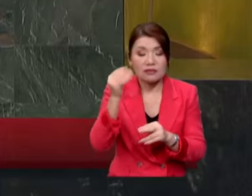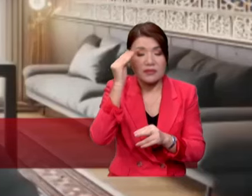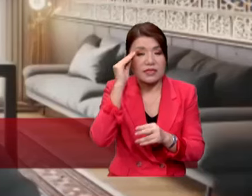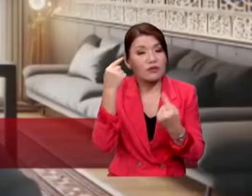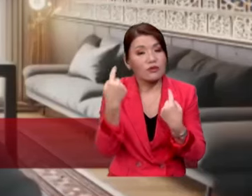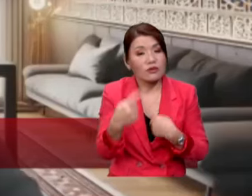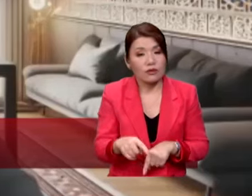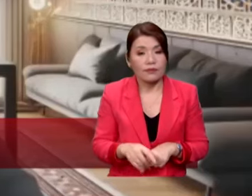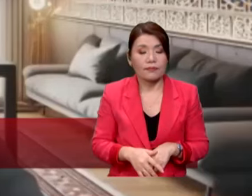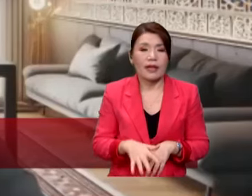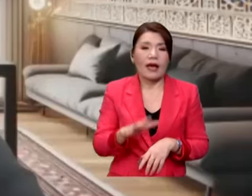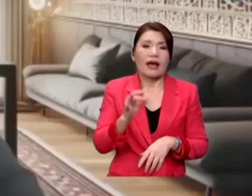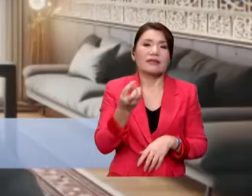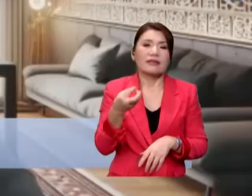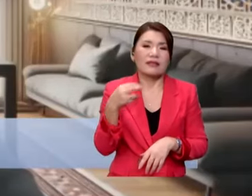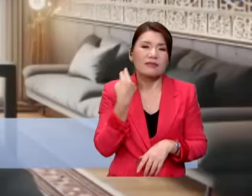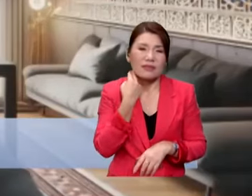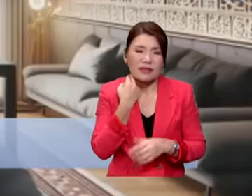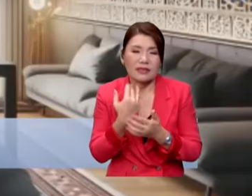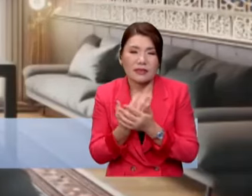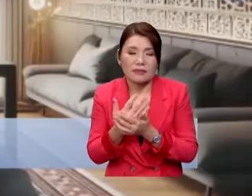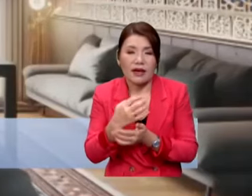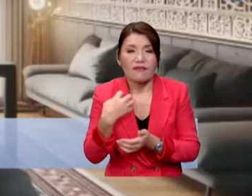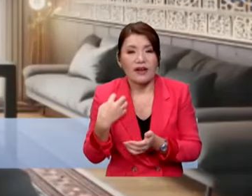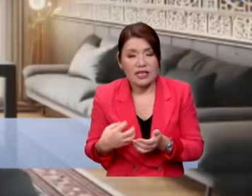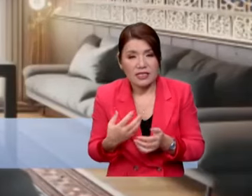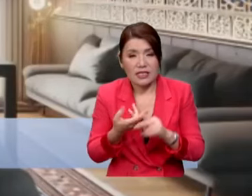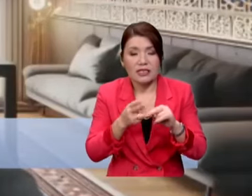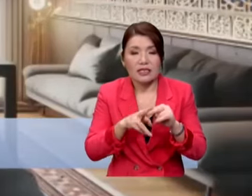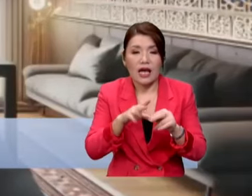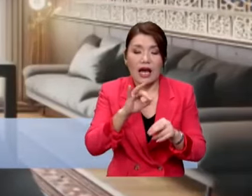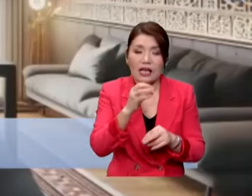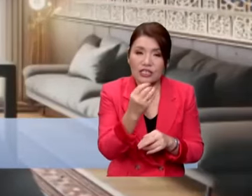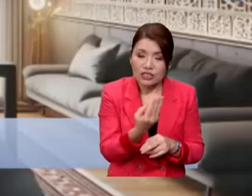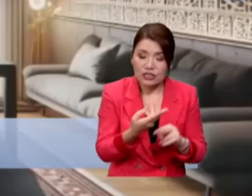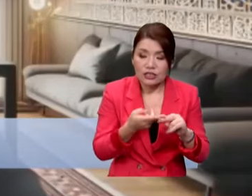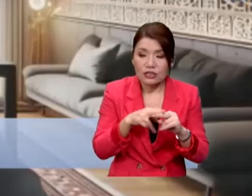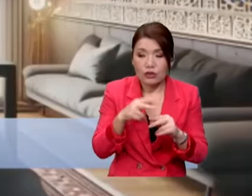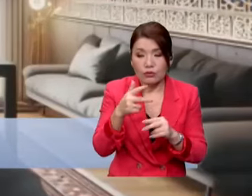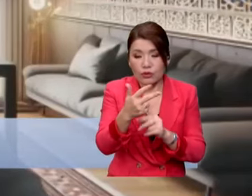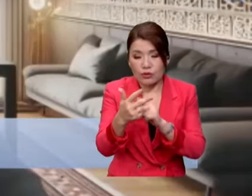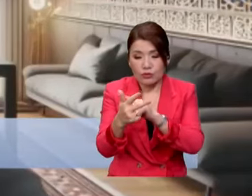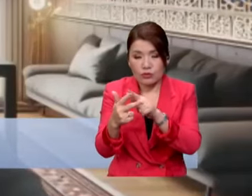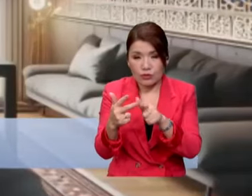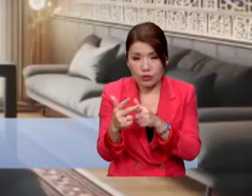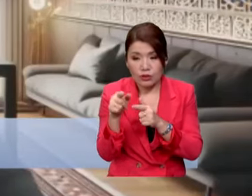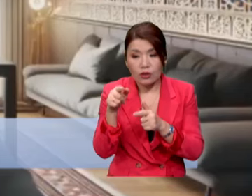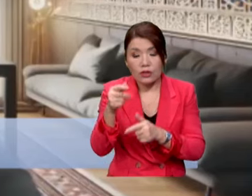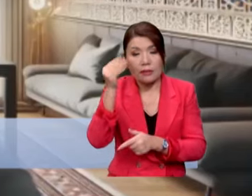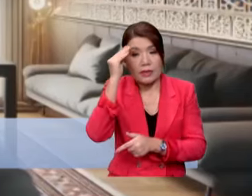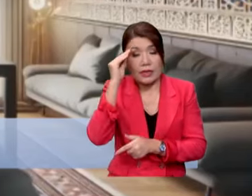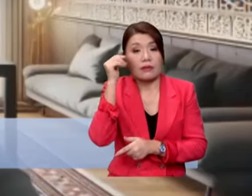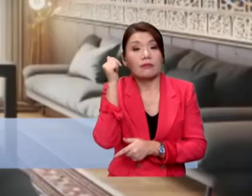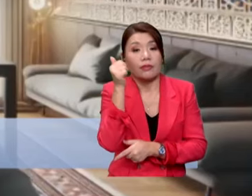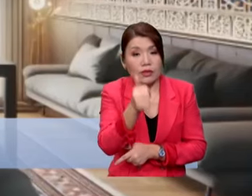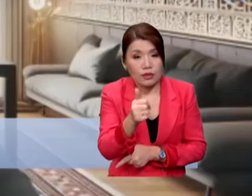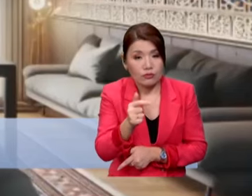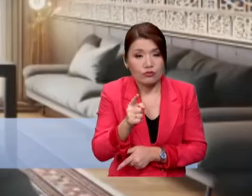басқа. Англияның және Францияның, ақштың қандай да бір үшеуінің біреуінің жағымды пікір